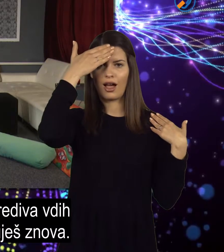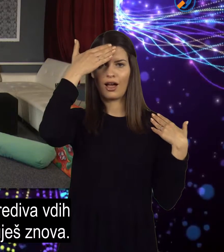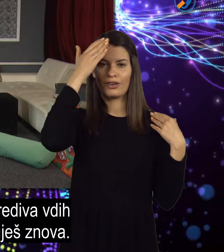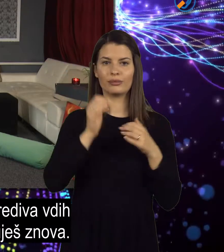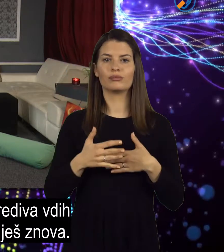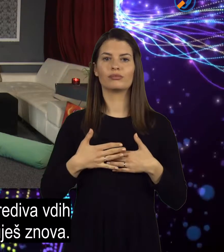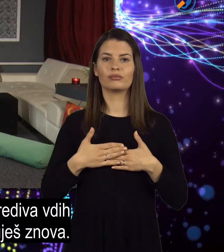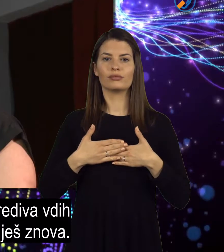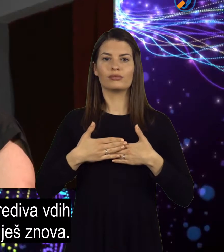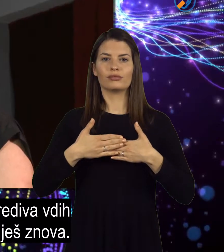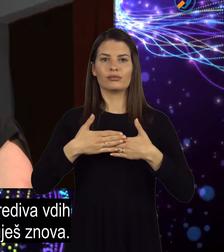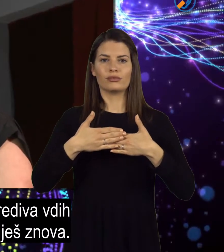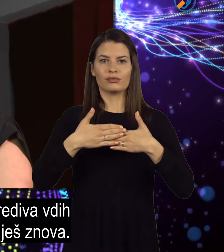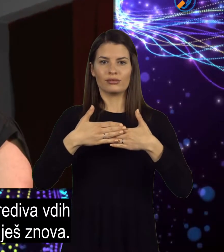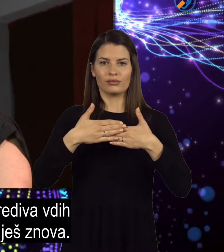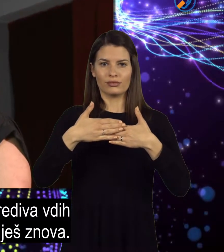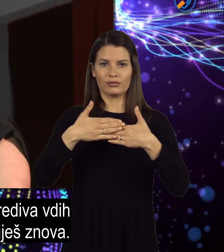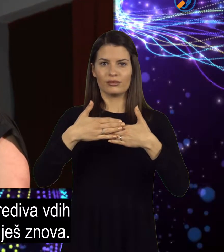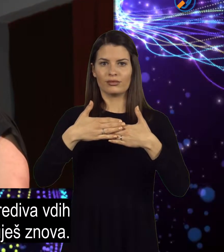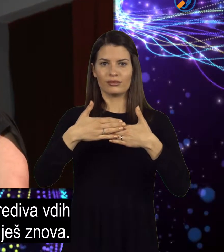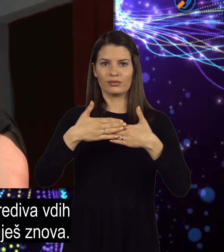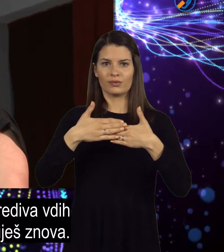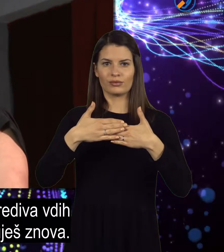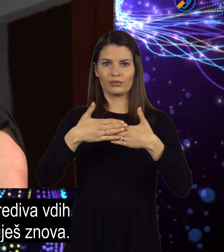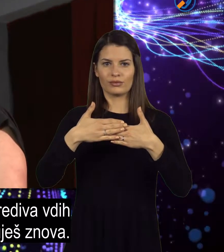vrat in glava. Narediva vdih